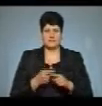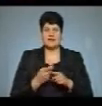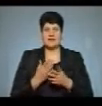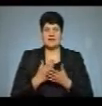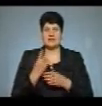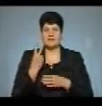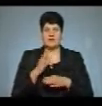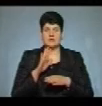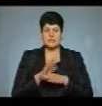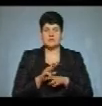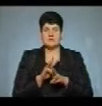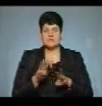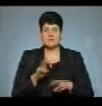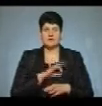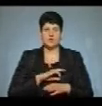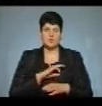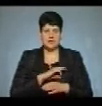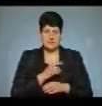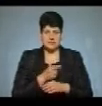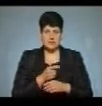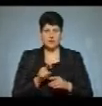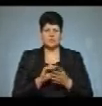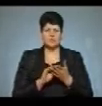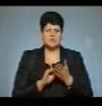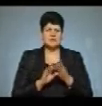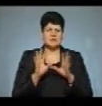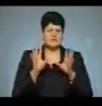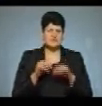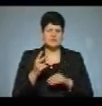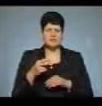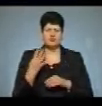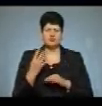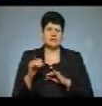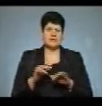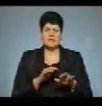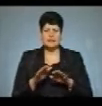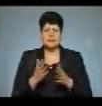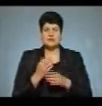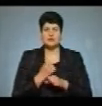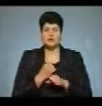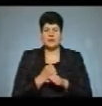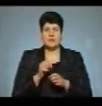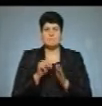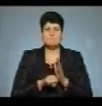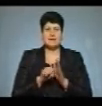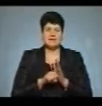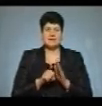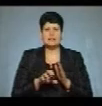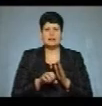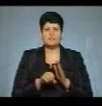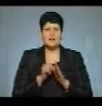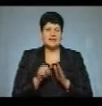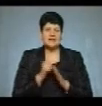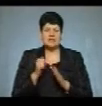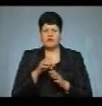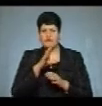накази з Міністерства юстиції. Тут описані всі 24 дії, які зробили бандити в нічний час, тобто